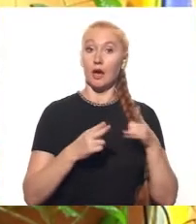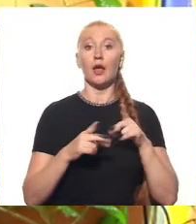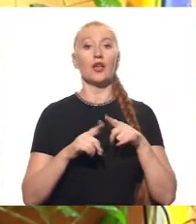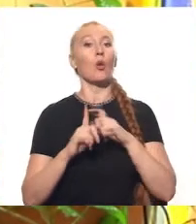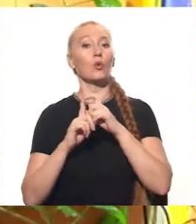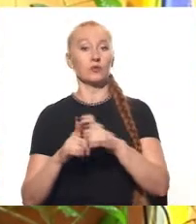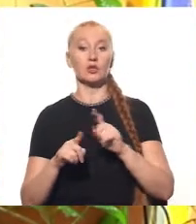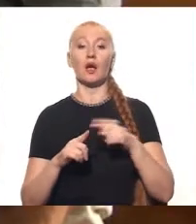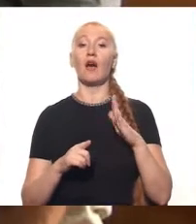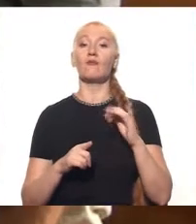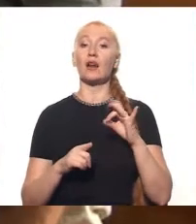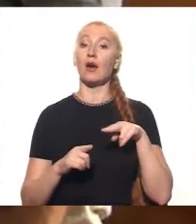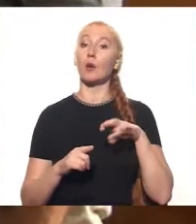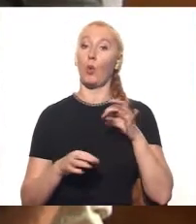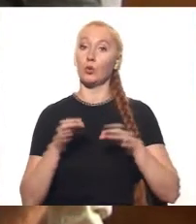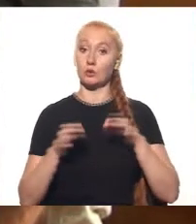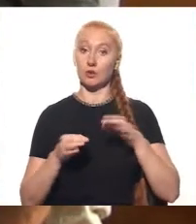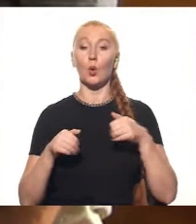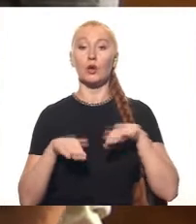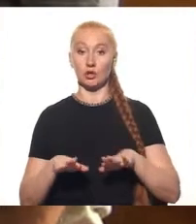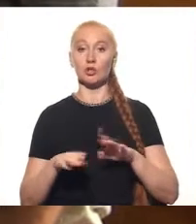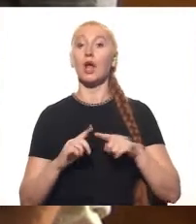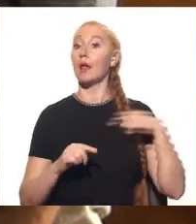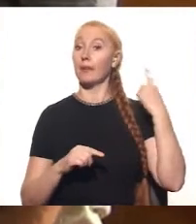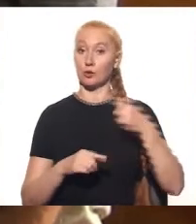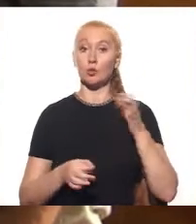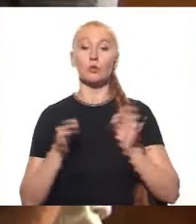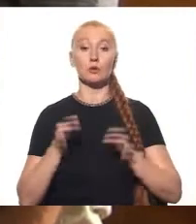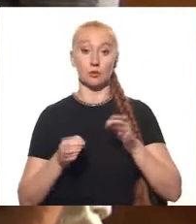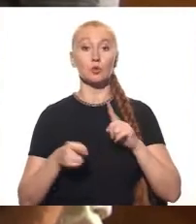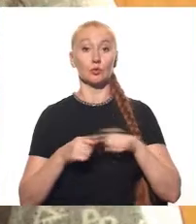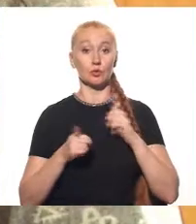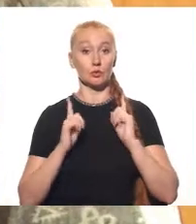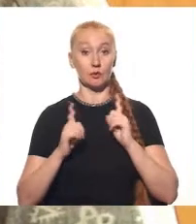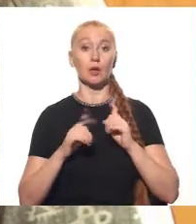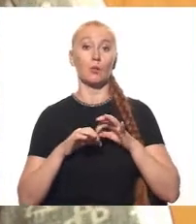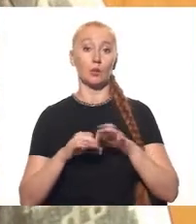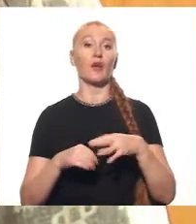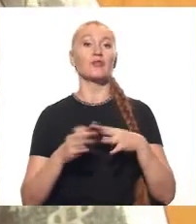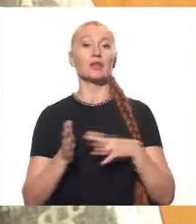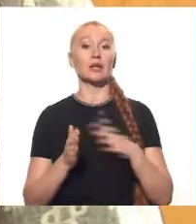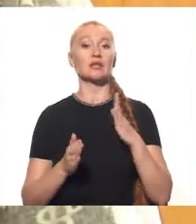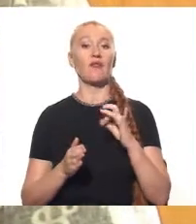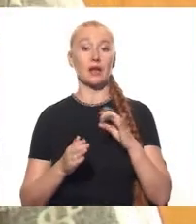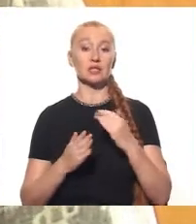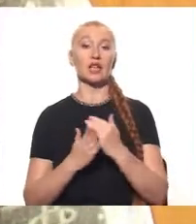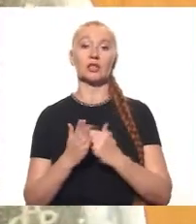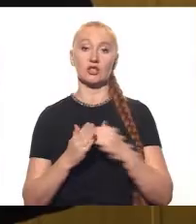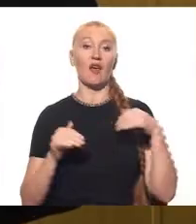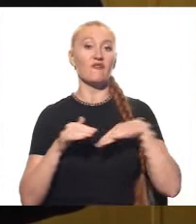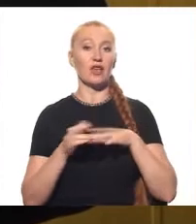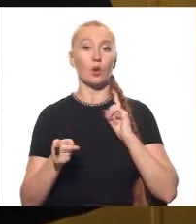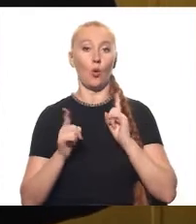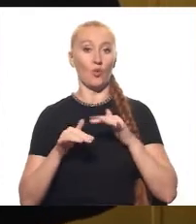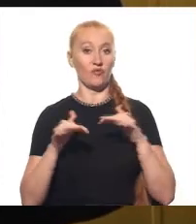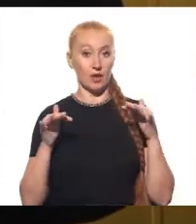суддя Варвара Папарига ухвалила рішення про те, що наступне судове засідання має відбутися 19 вересня у режимі